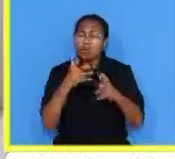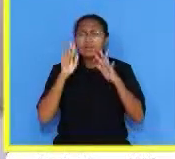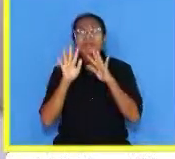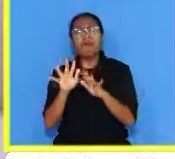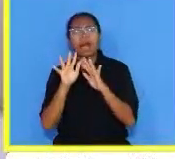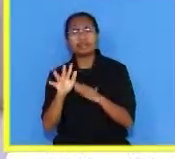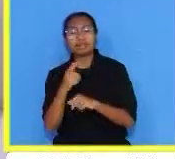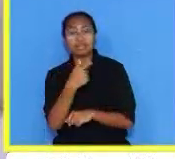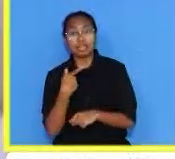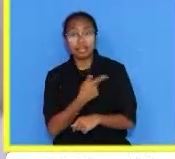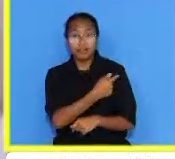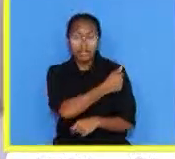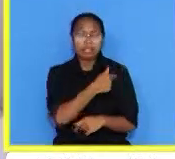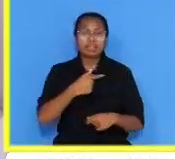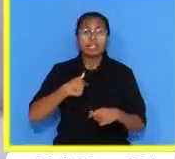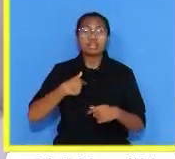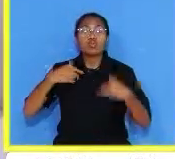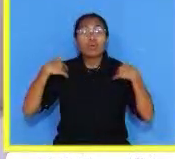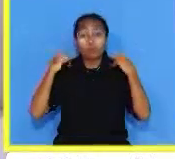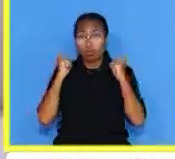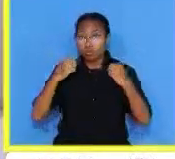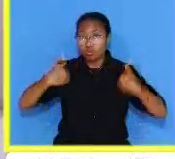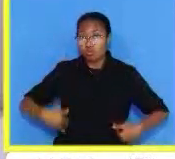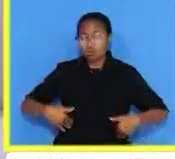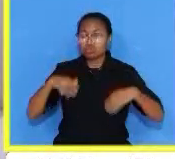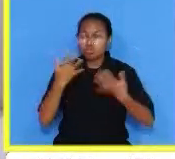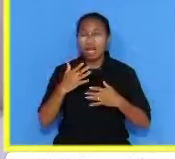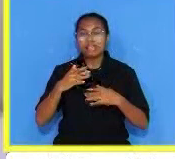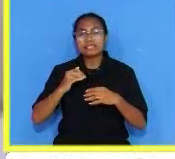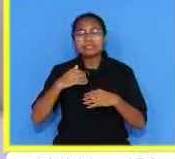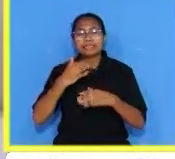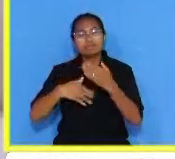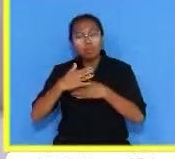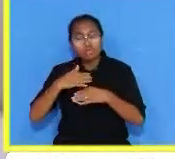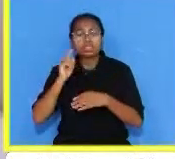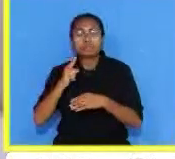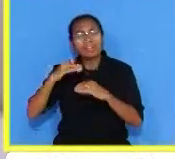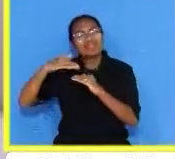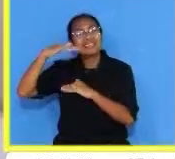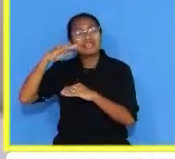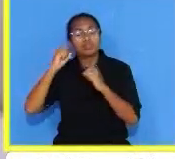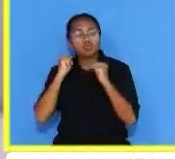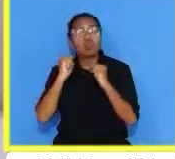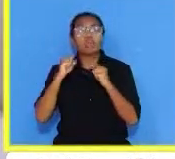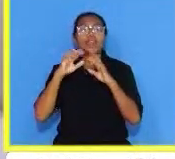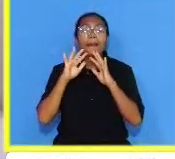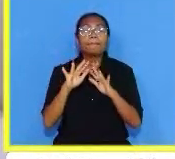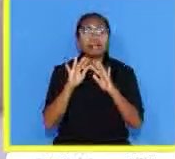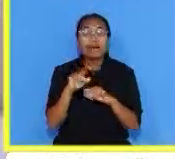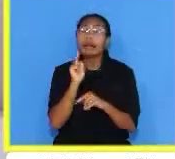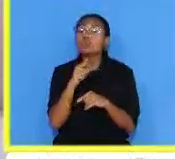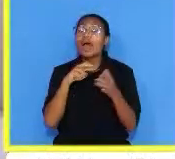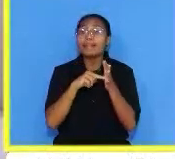divaksin berarti kekebalan kelompok akan semakin tinggi, semakin banyak.